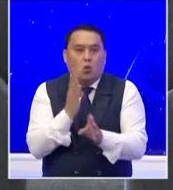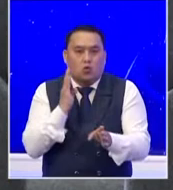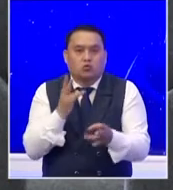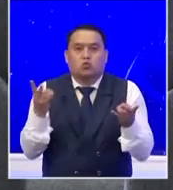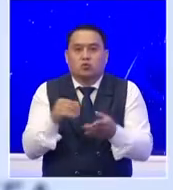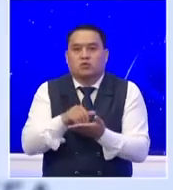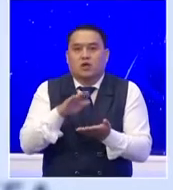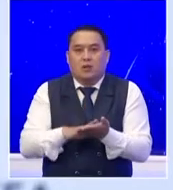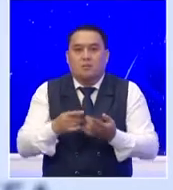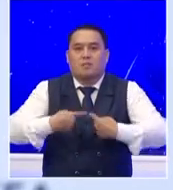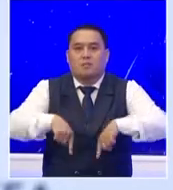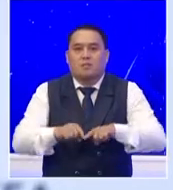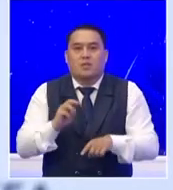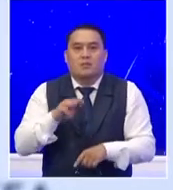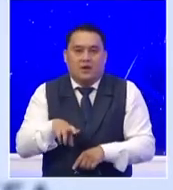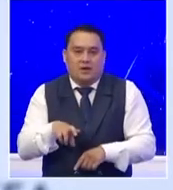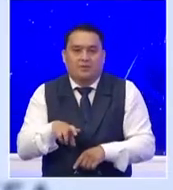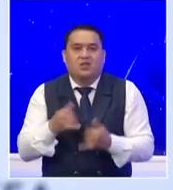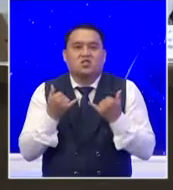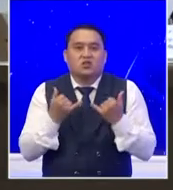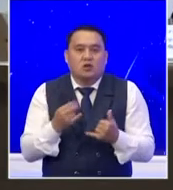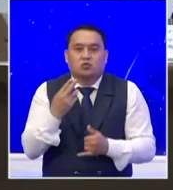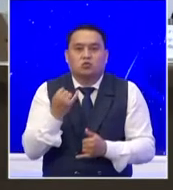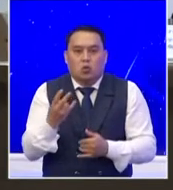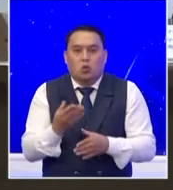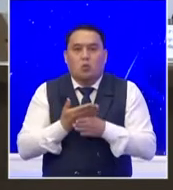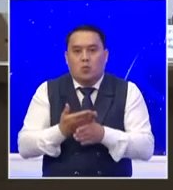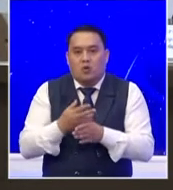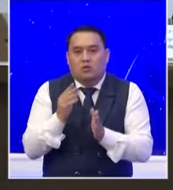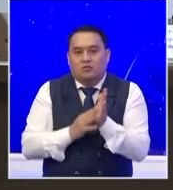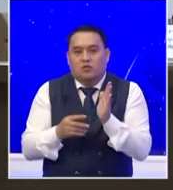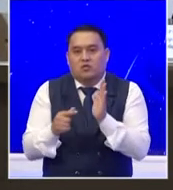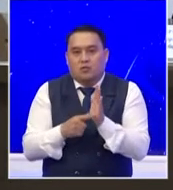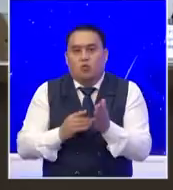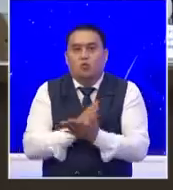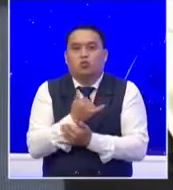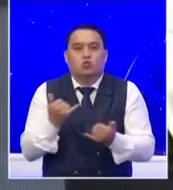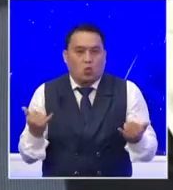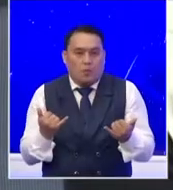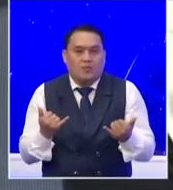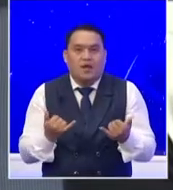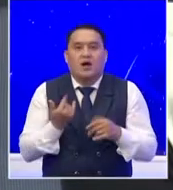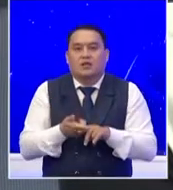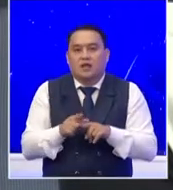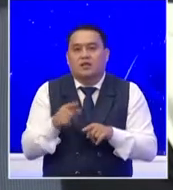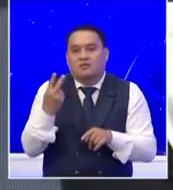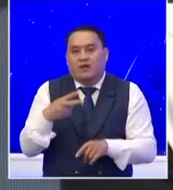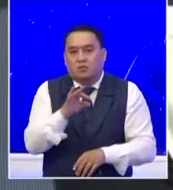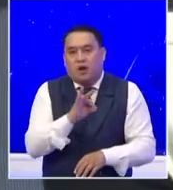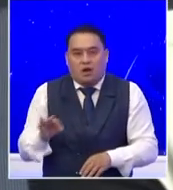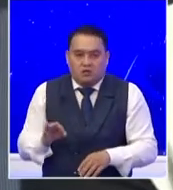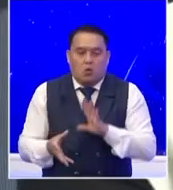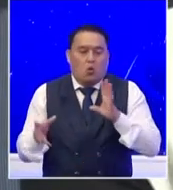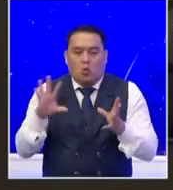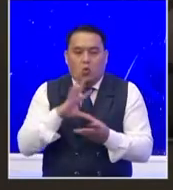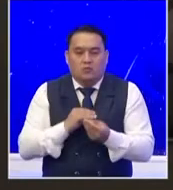следует зарегистрироваться в базе мобильных граждан. Сейчас ЦОН оказывает 97 услуг на бумажных носителях. Это примерно 20% от